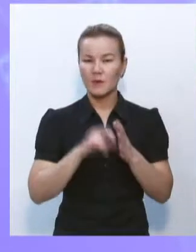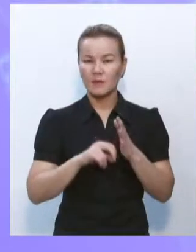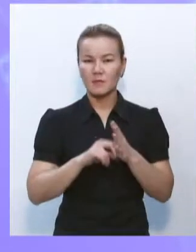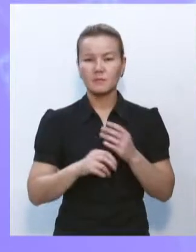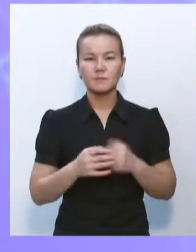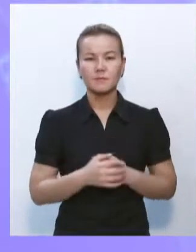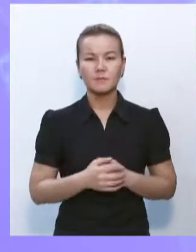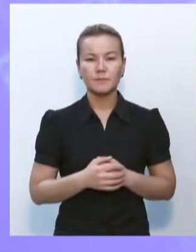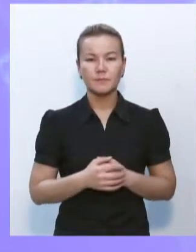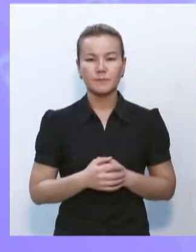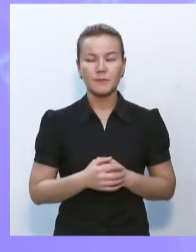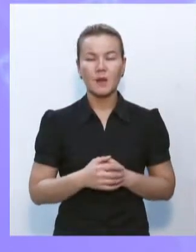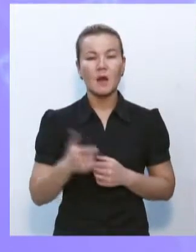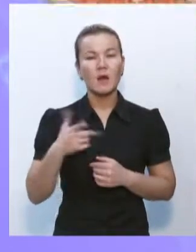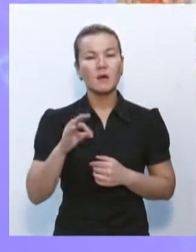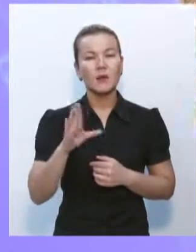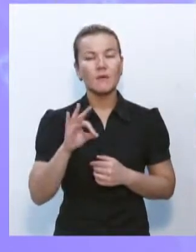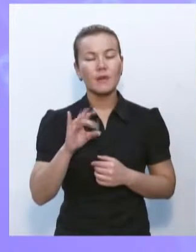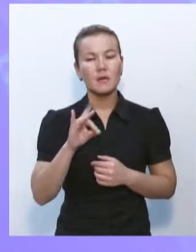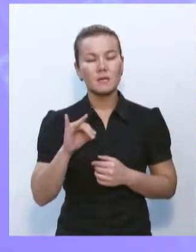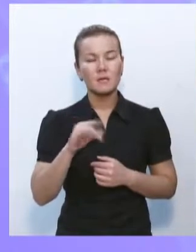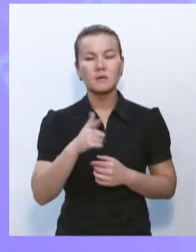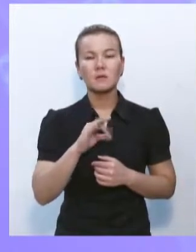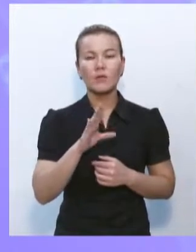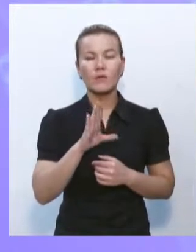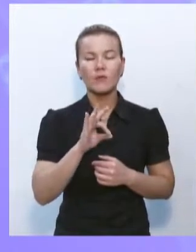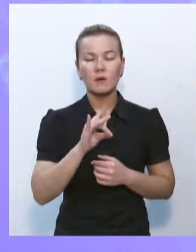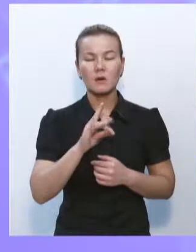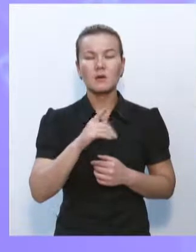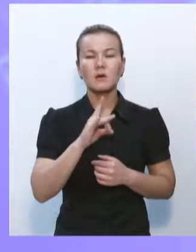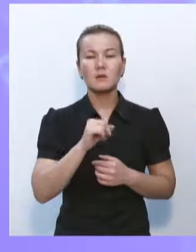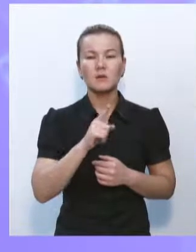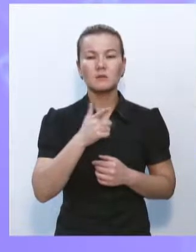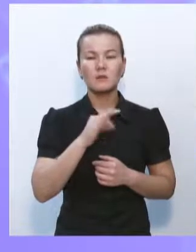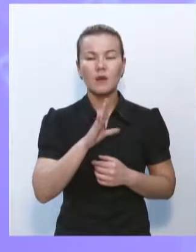Проверьте. Говори, говор,